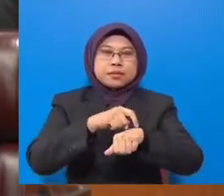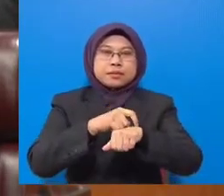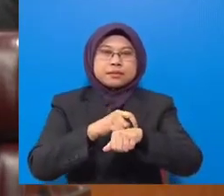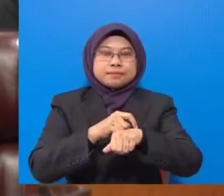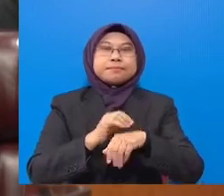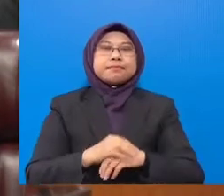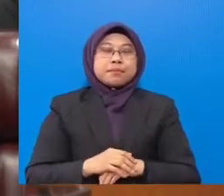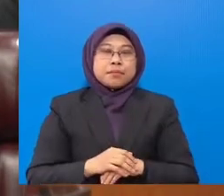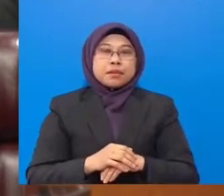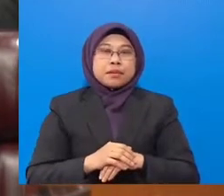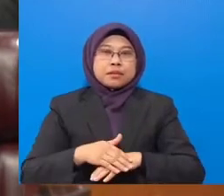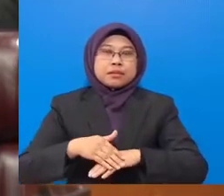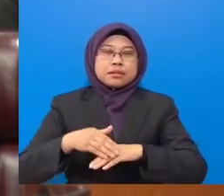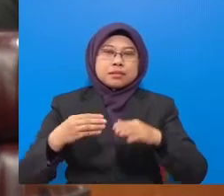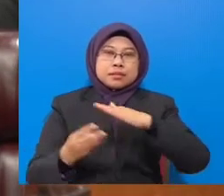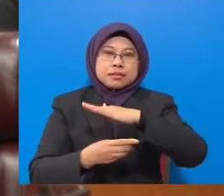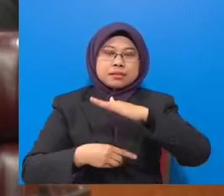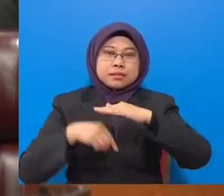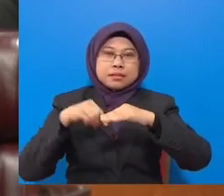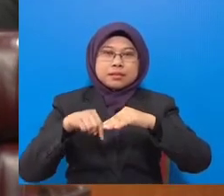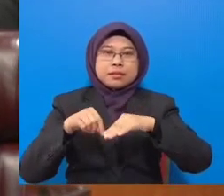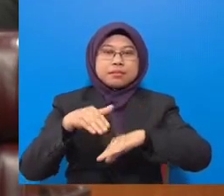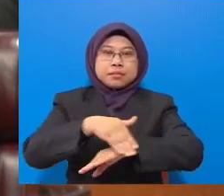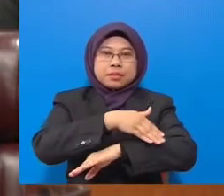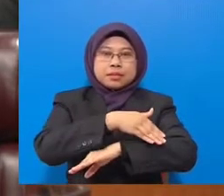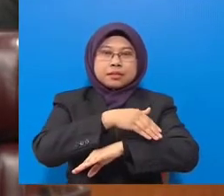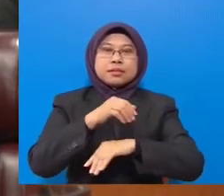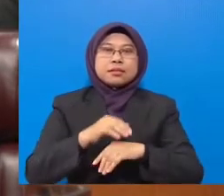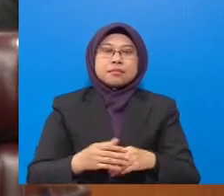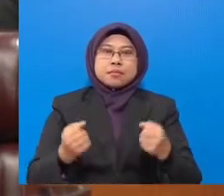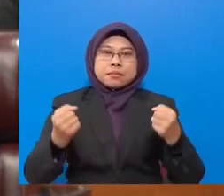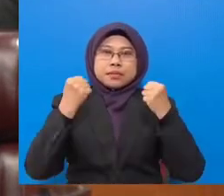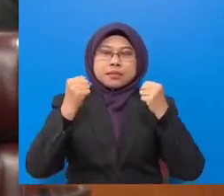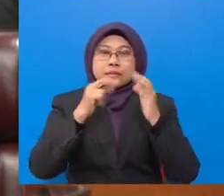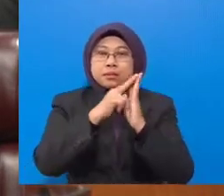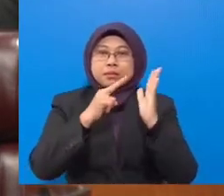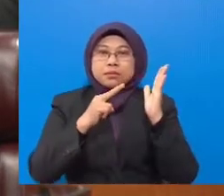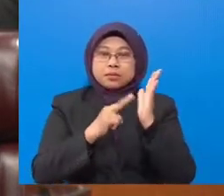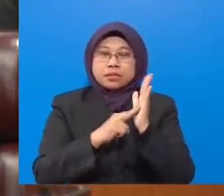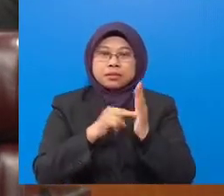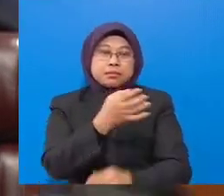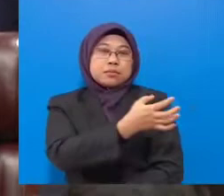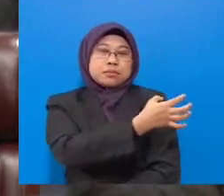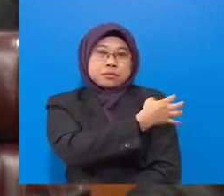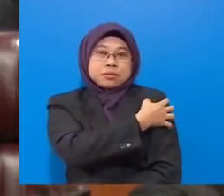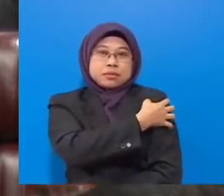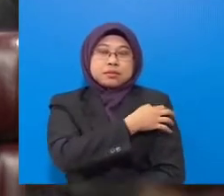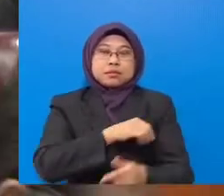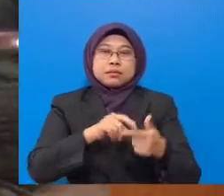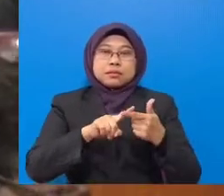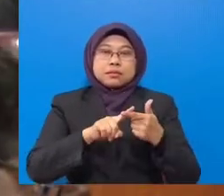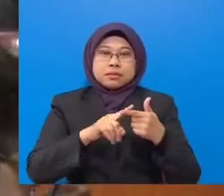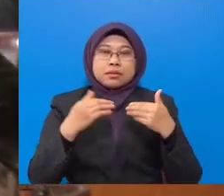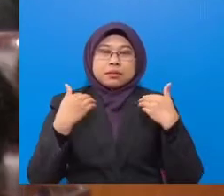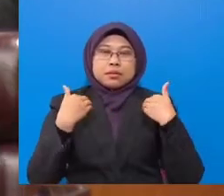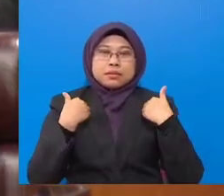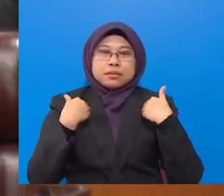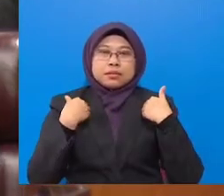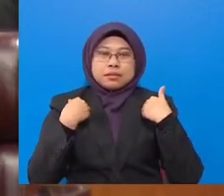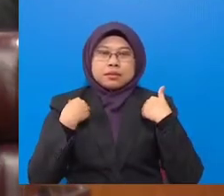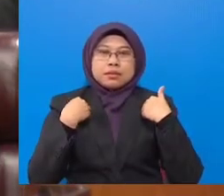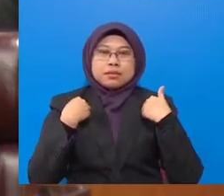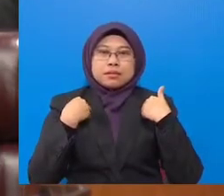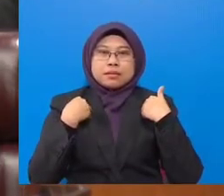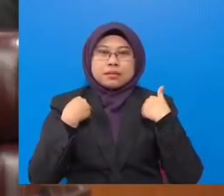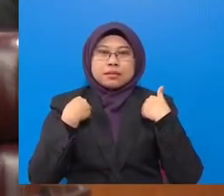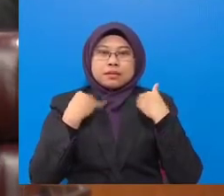dasar ini menggariskan Limo teras utama yang pertama memantapkan undang-undang dan juga pengakuan shaund yang kedua mewujudkan modal